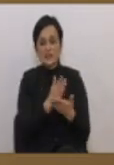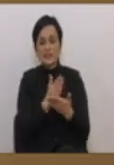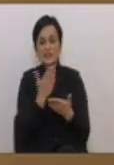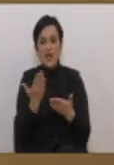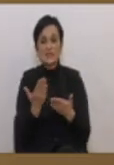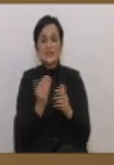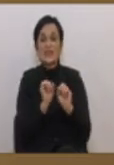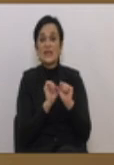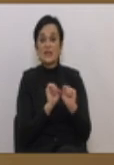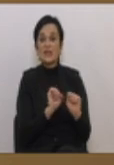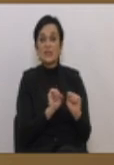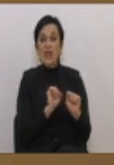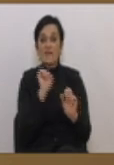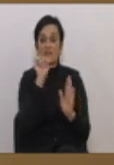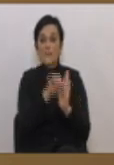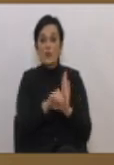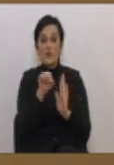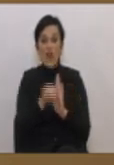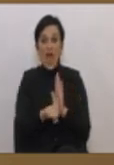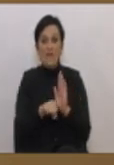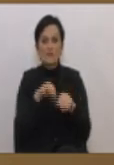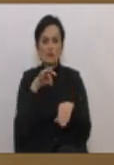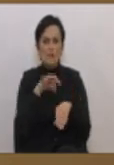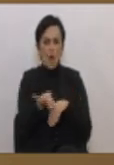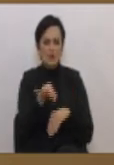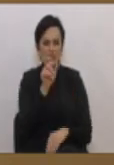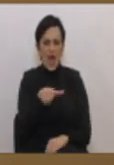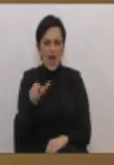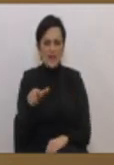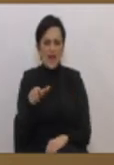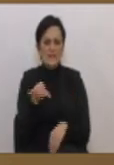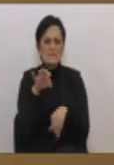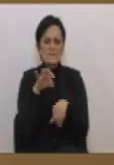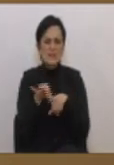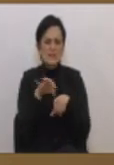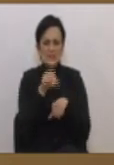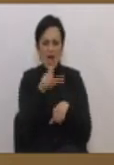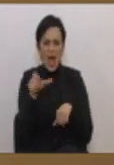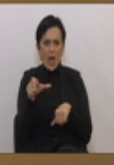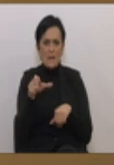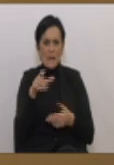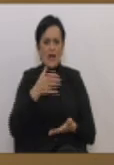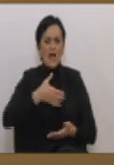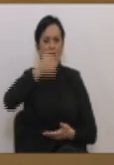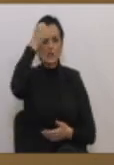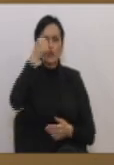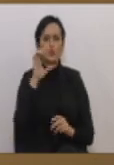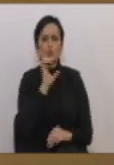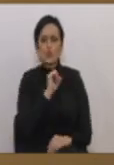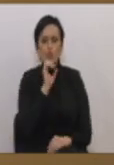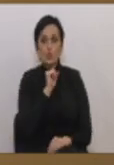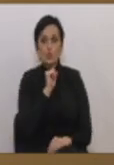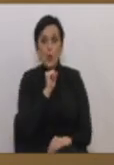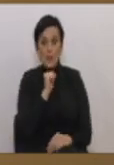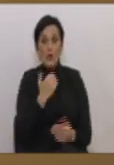რომელიც იცავს კვლელებს მოძალადეებს წამებლებს ხაზინის ქურდებს